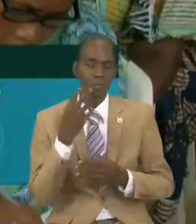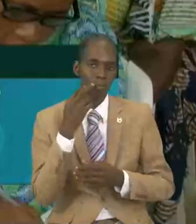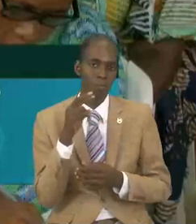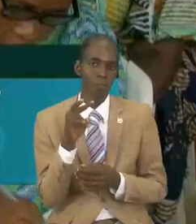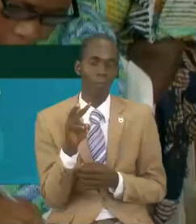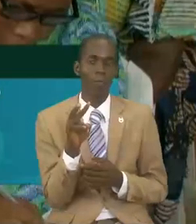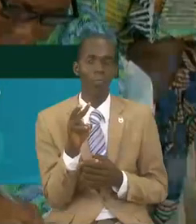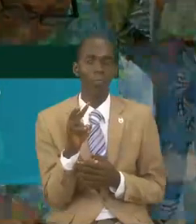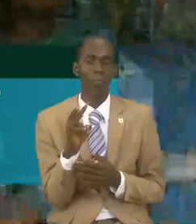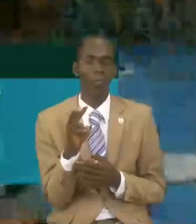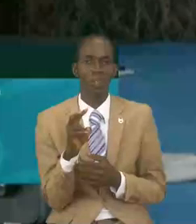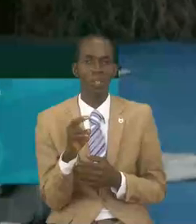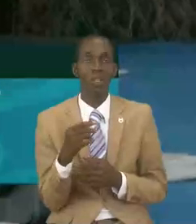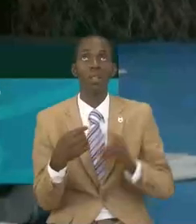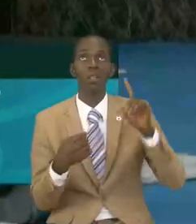1 Corinthiens 15, 51.